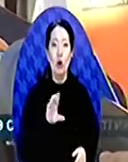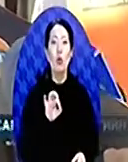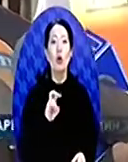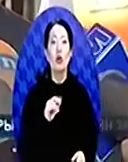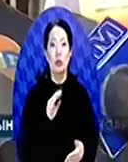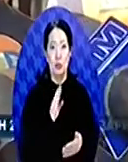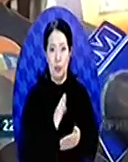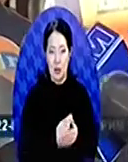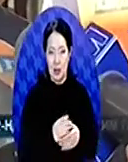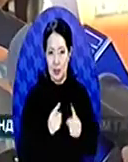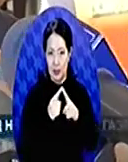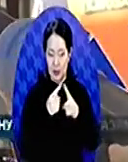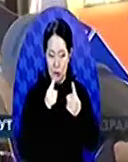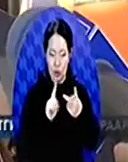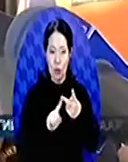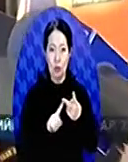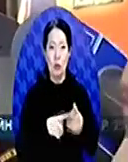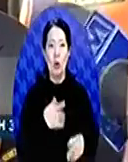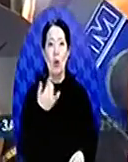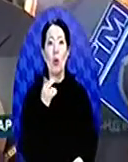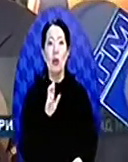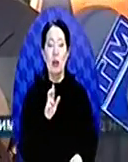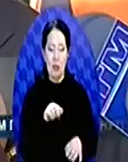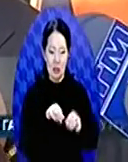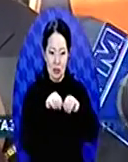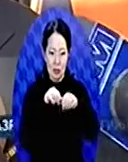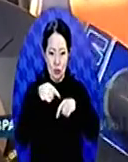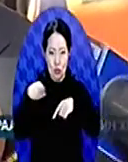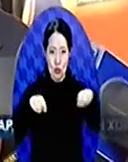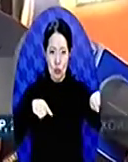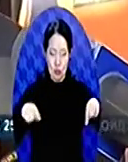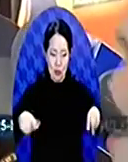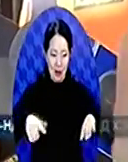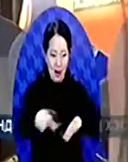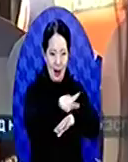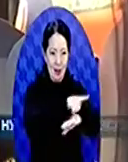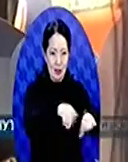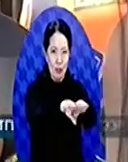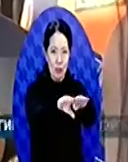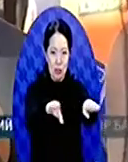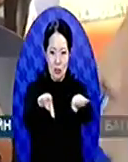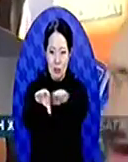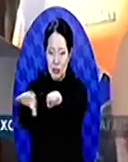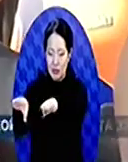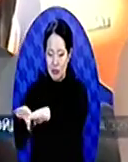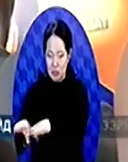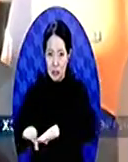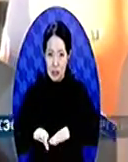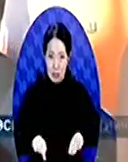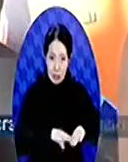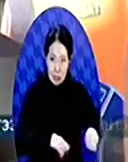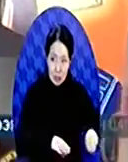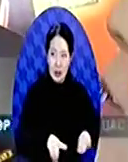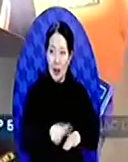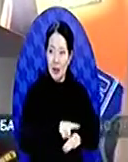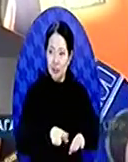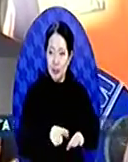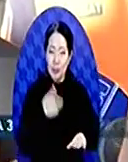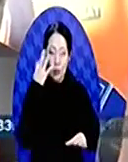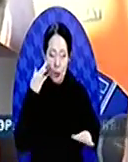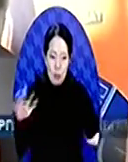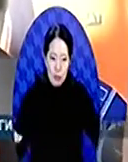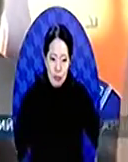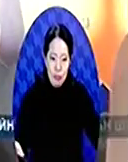нь Улаанбаатарыг тойрсон газар хөдлөлтийн маш хүчтэй хагарлууд байгаа. Энэ хагарлууд хоорондоо уулзах ийм үйл явц их ойрхон болж